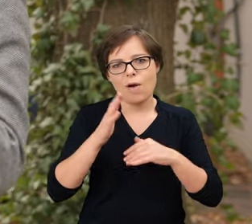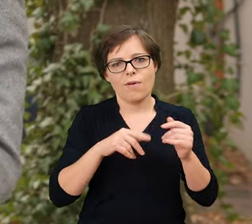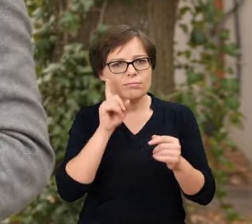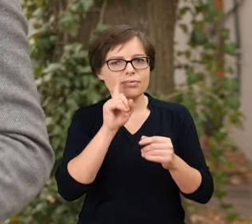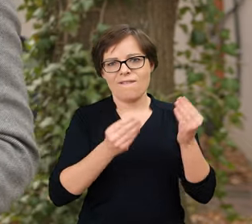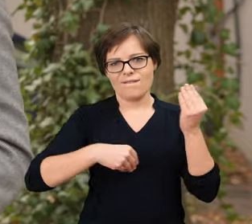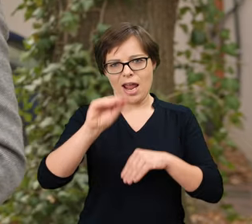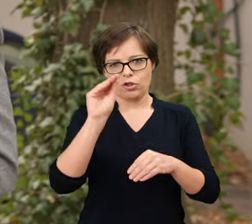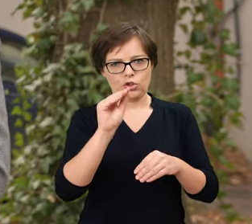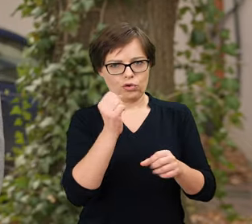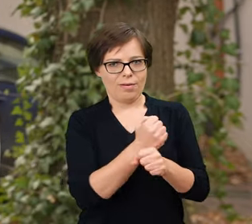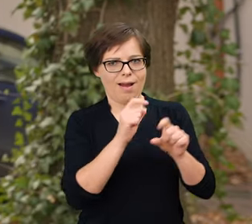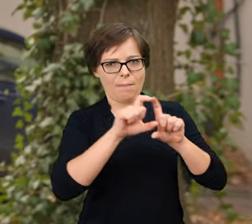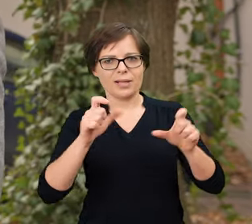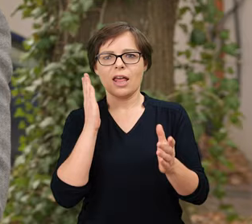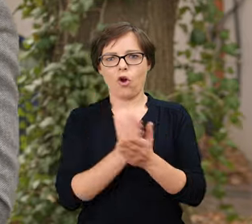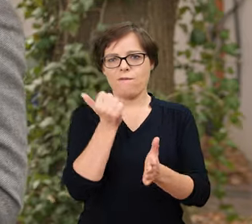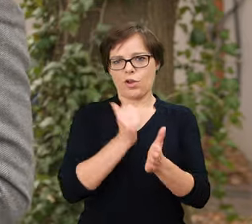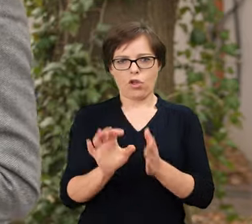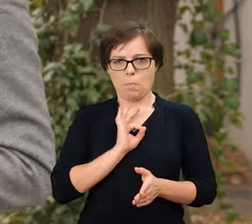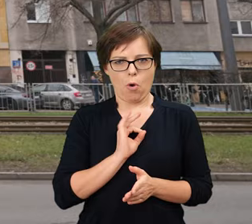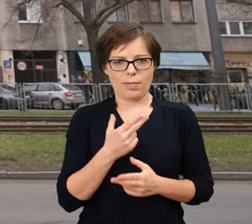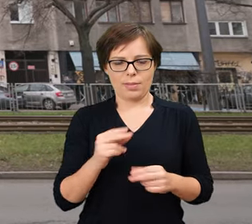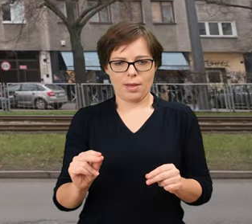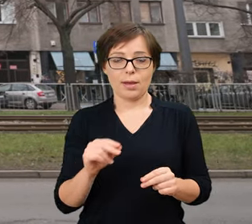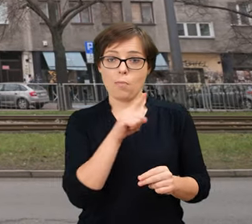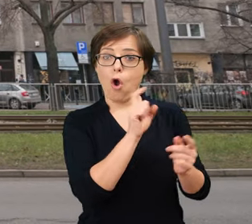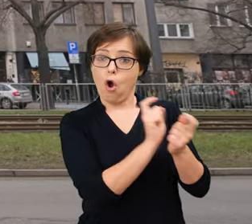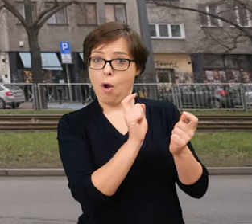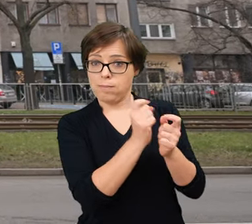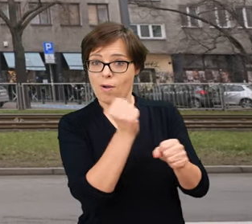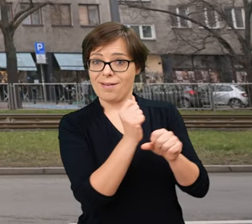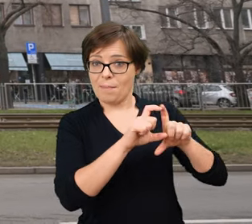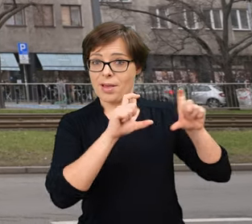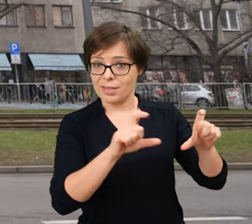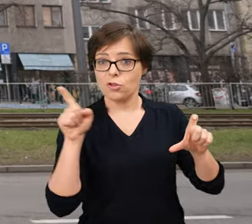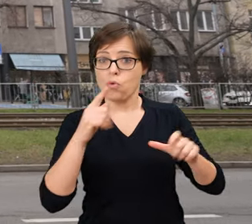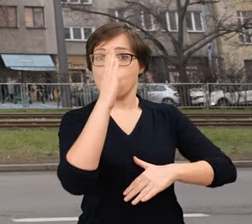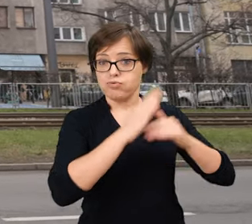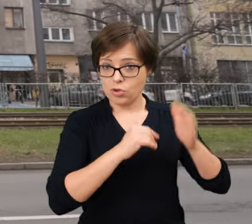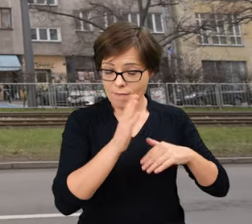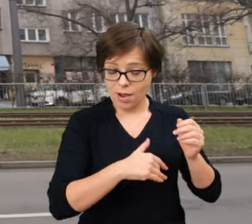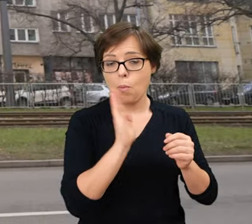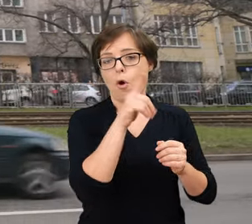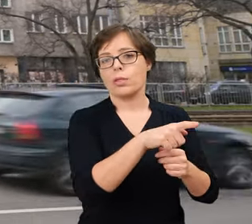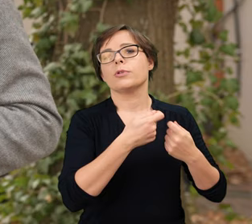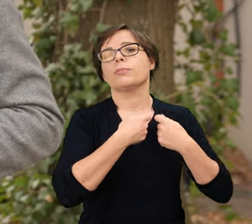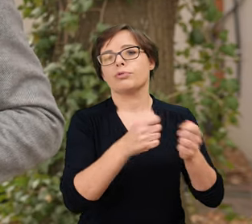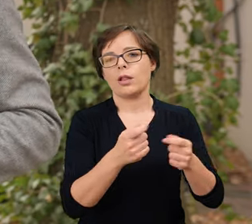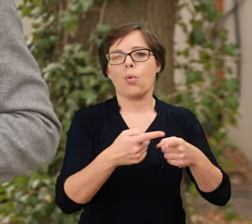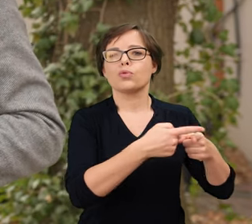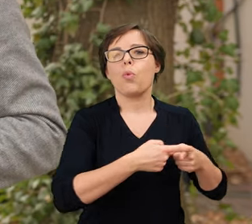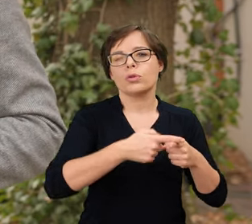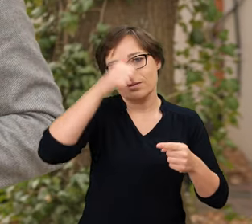właściwie wszystkich poza tą. Kamienicę obok wybudował i sprzedał ją